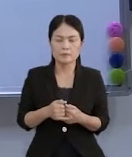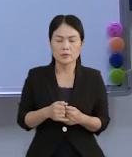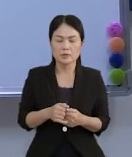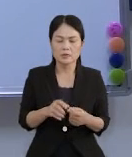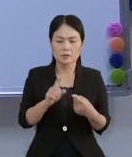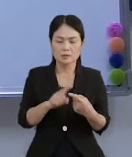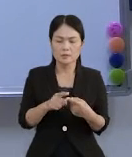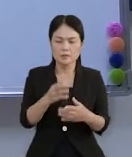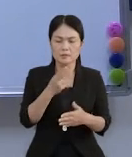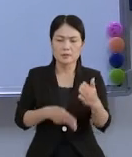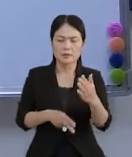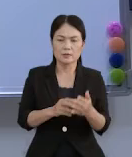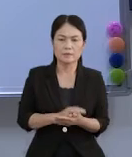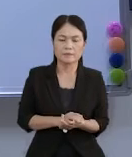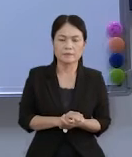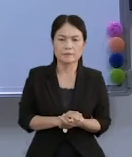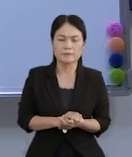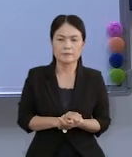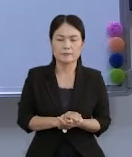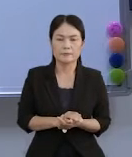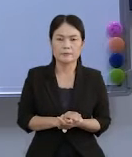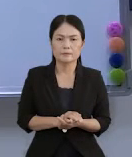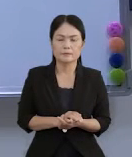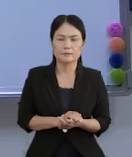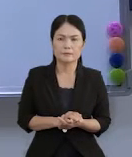tì mũi ấy cái con